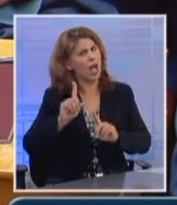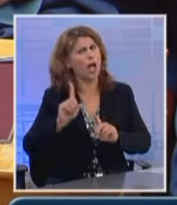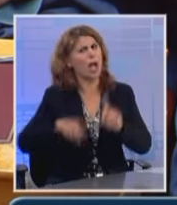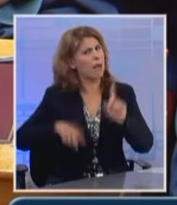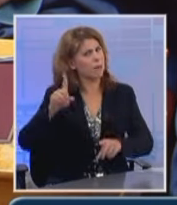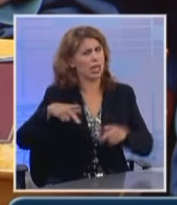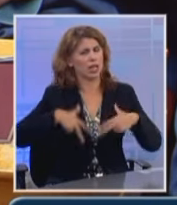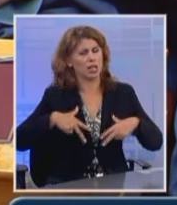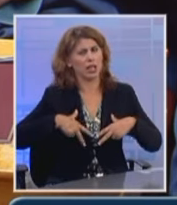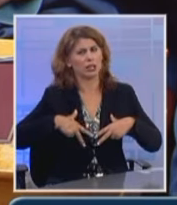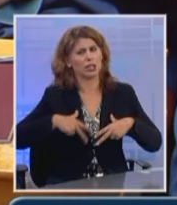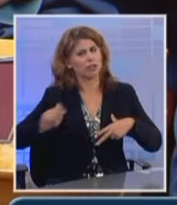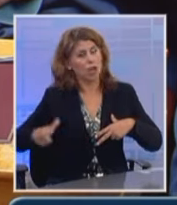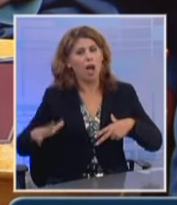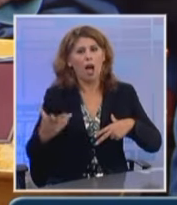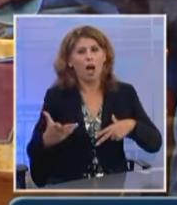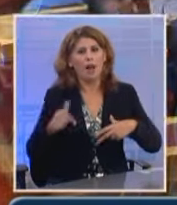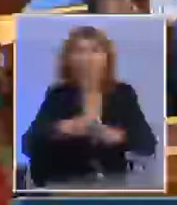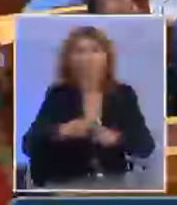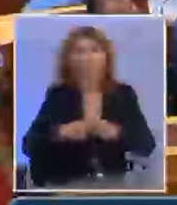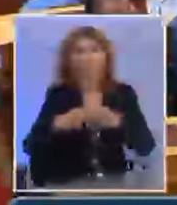Ελλάδα υπάρχει απαξίωση και ρατσισμός.